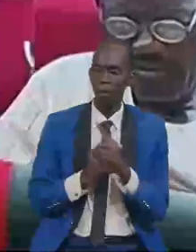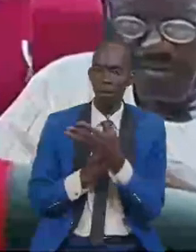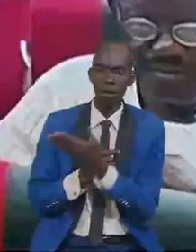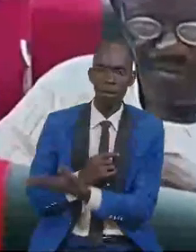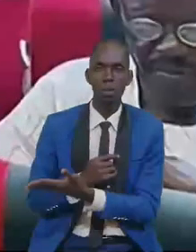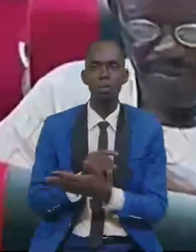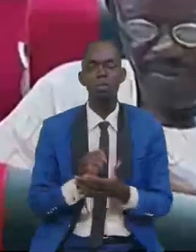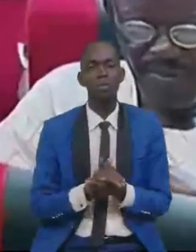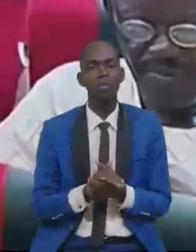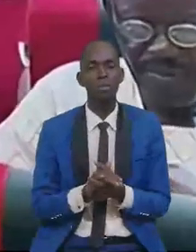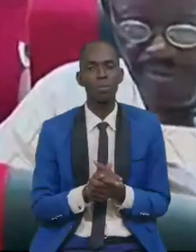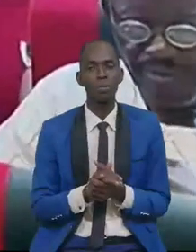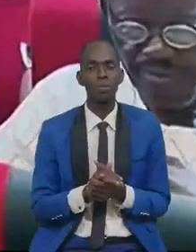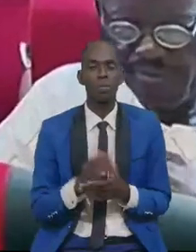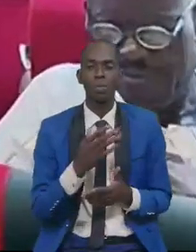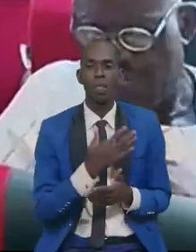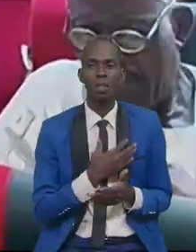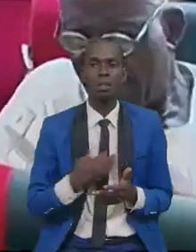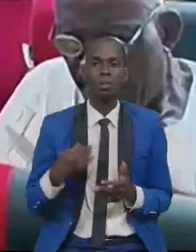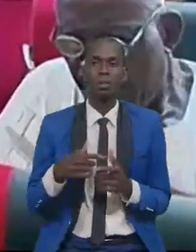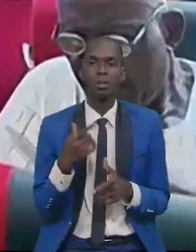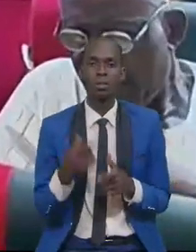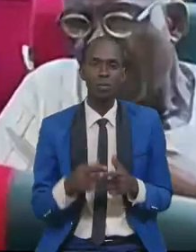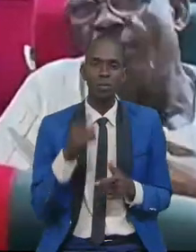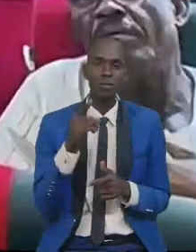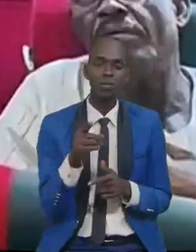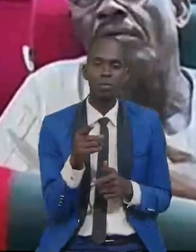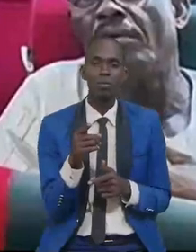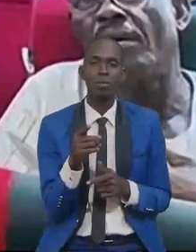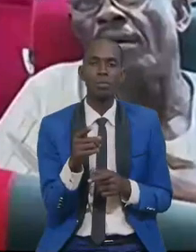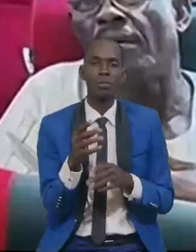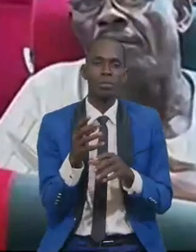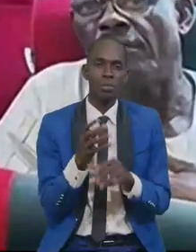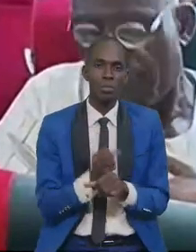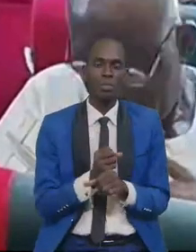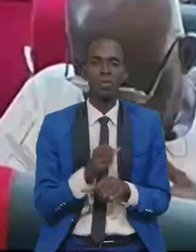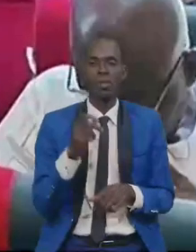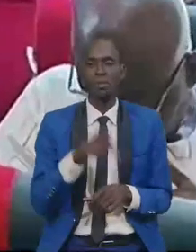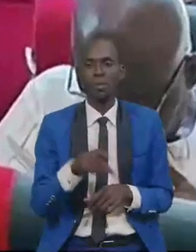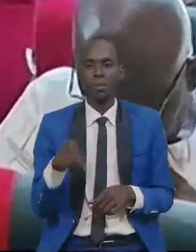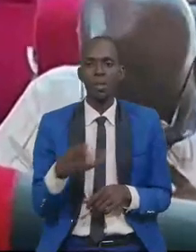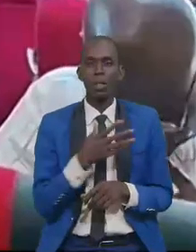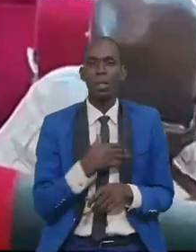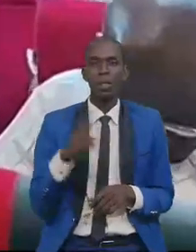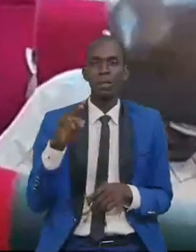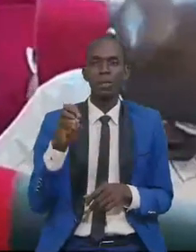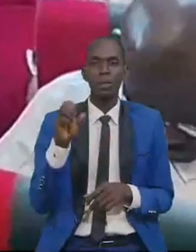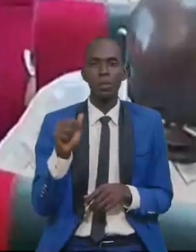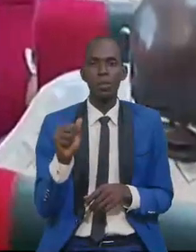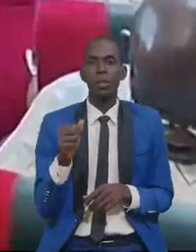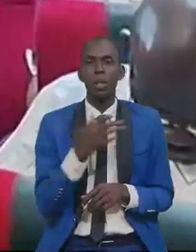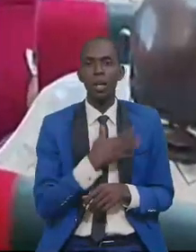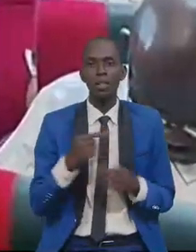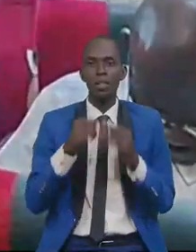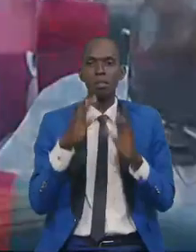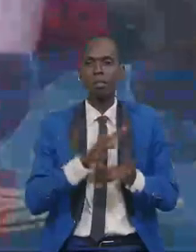un village dans ton pays et tu a le passeport et le visa. Et les ennemis n'ont